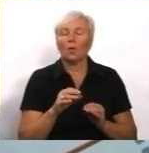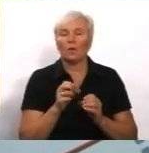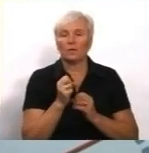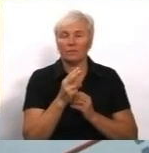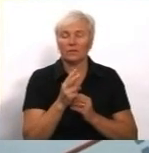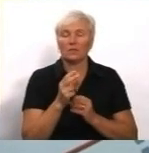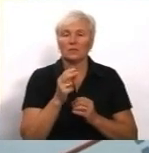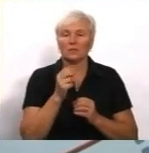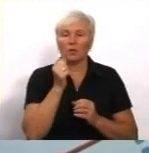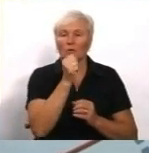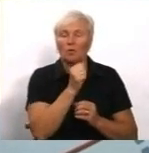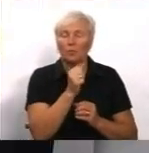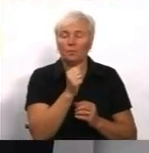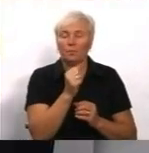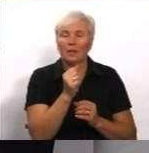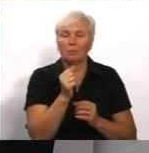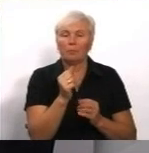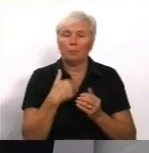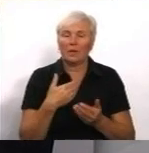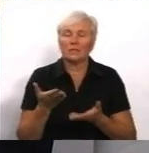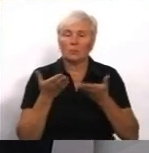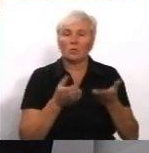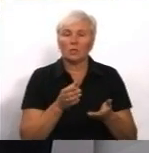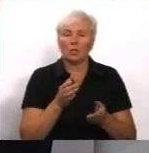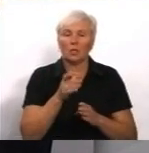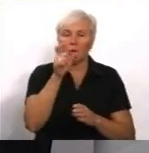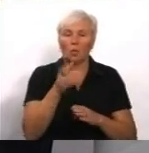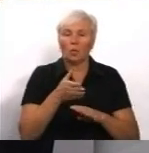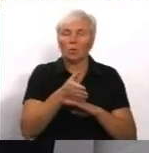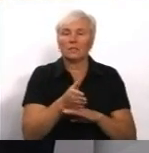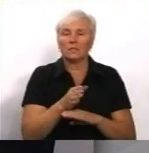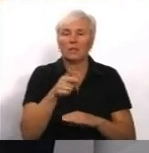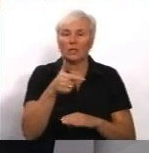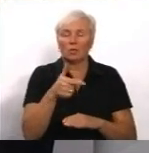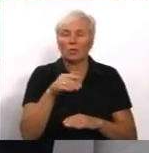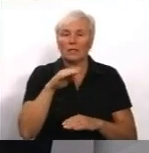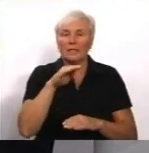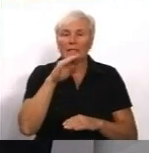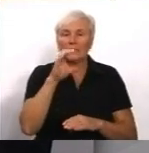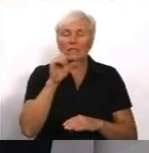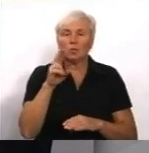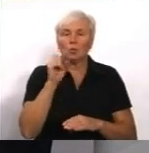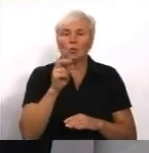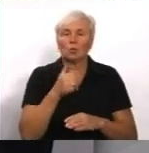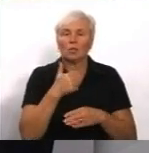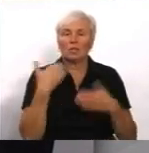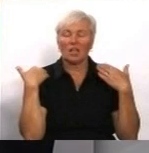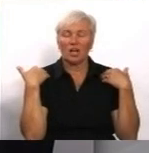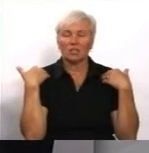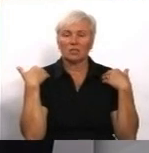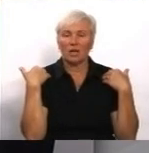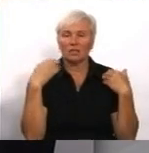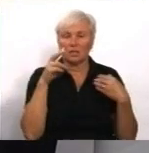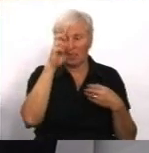для розмови ми запросили гостя, а це Григорій Сидорук, начальник Головного управління Держпродспоживслужби